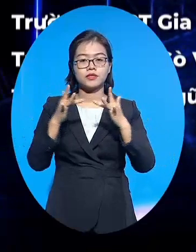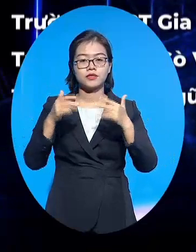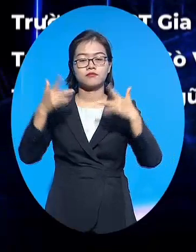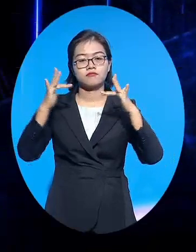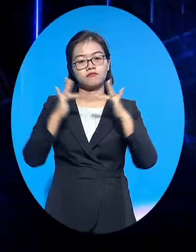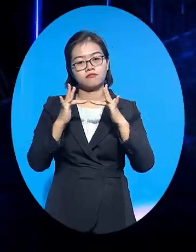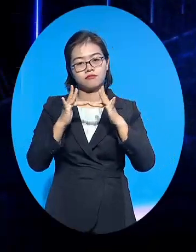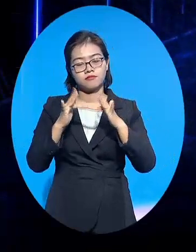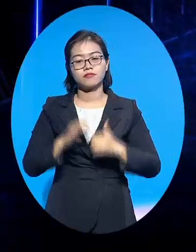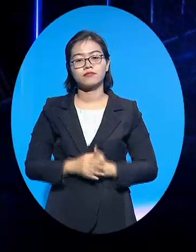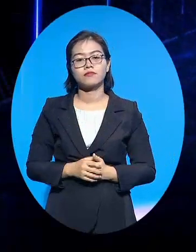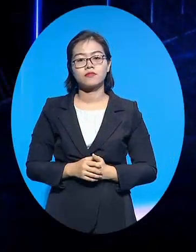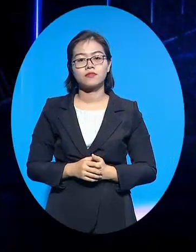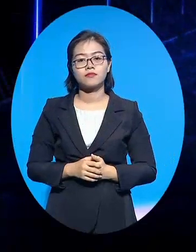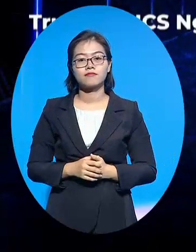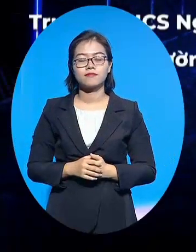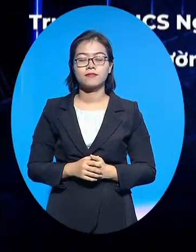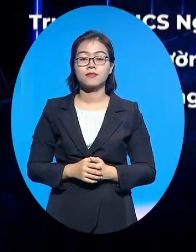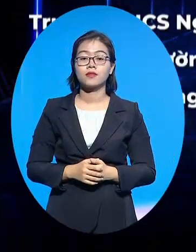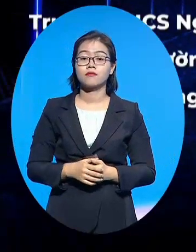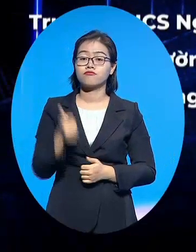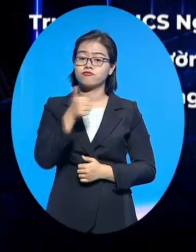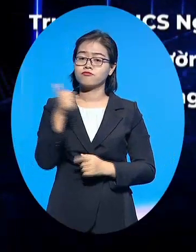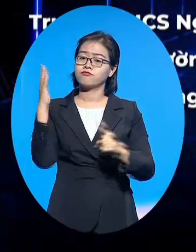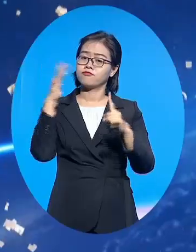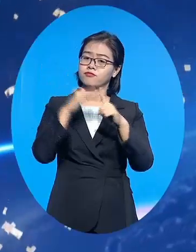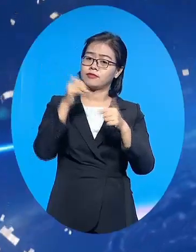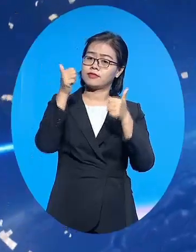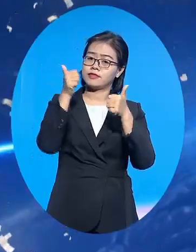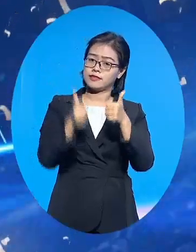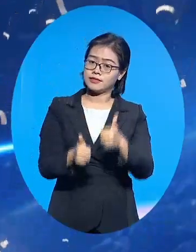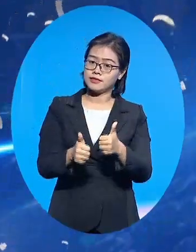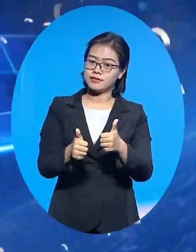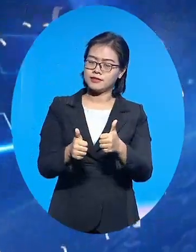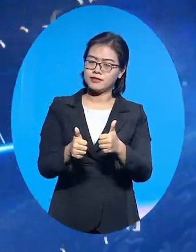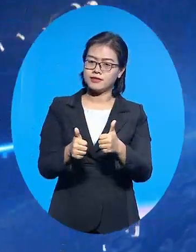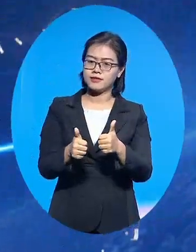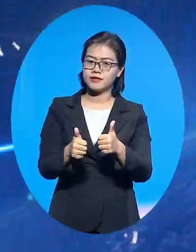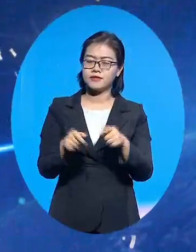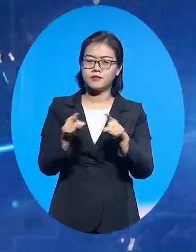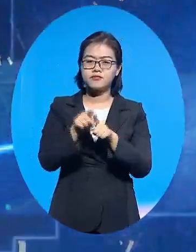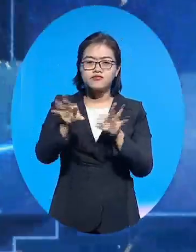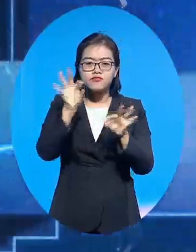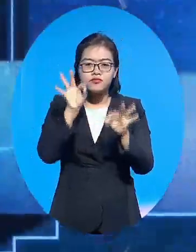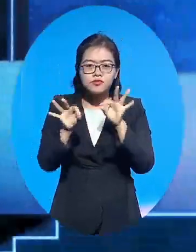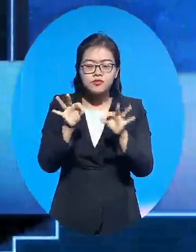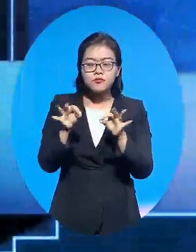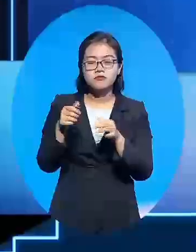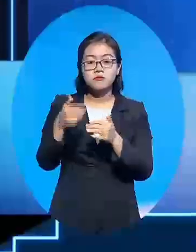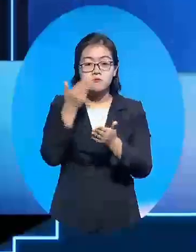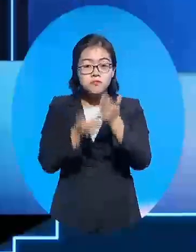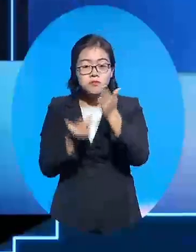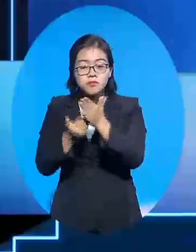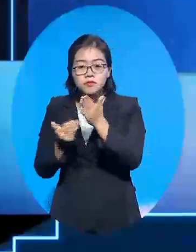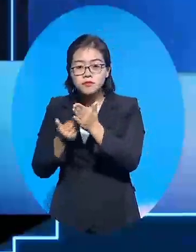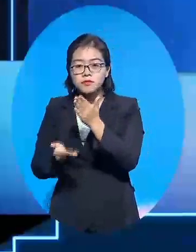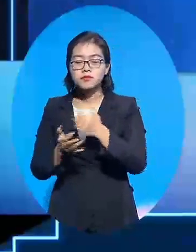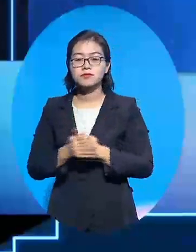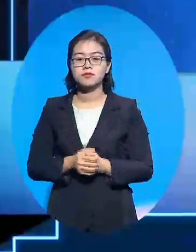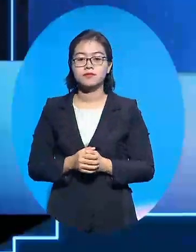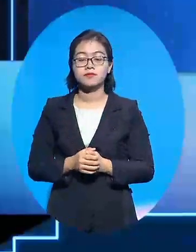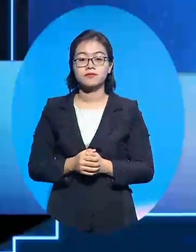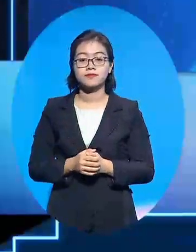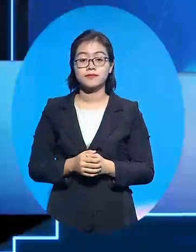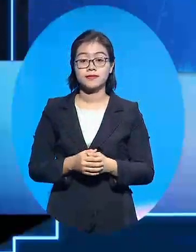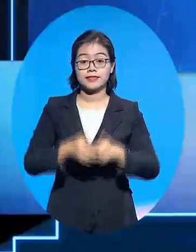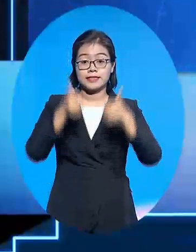mô phỏng vòng thi thực tế thí sinh được trải nghiệm công nghệ tương tác đa chiều với không gian thiết kế hiện đại ba vòng thi đã diễn ra